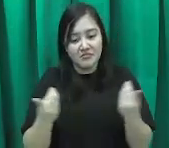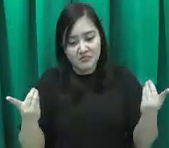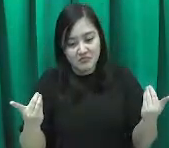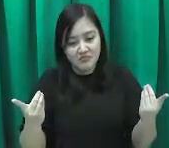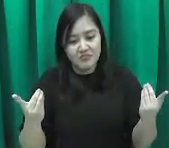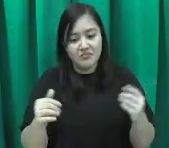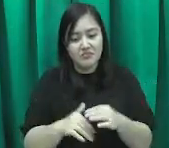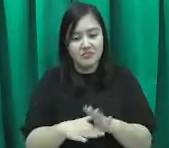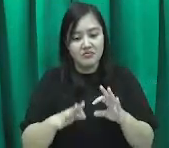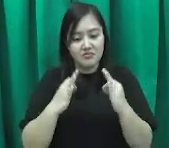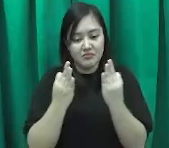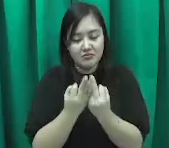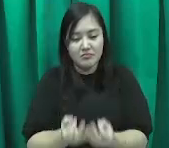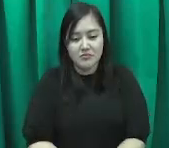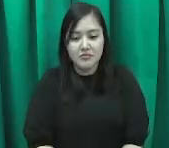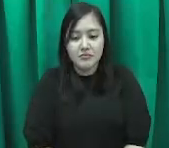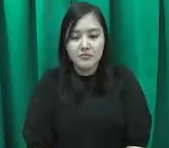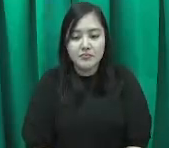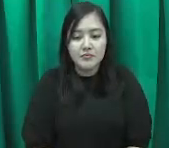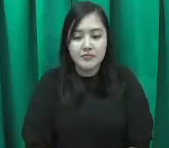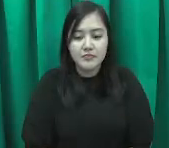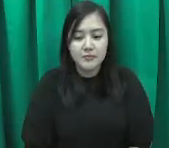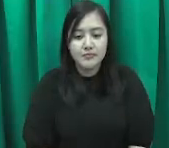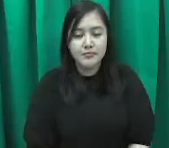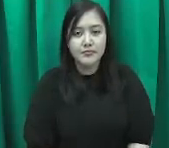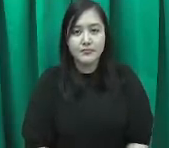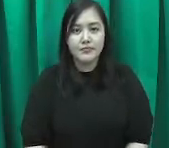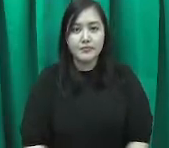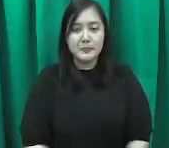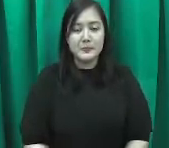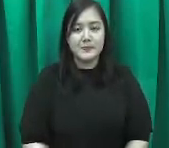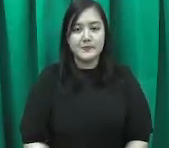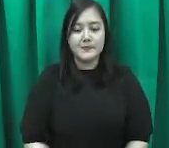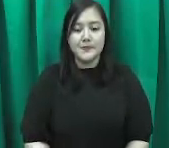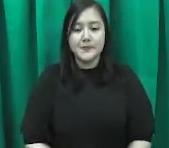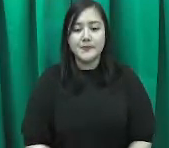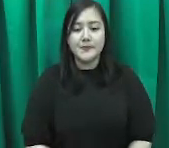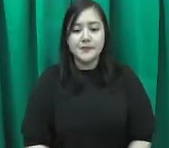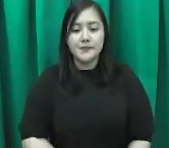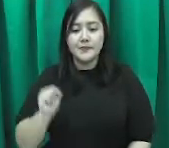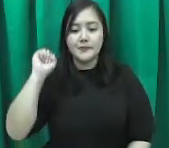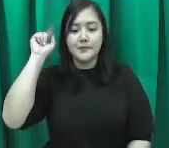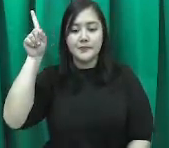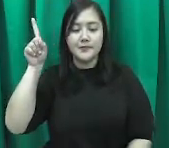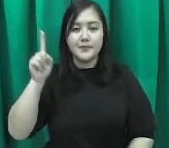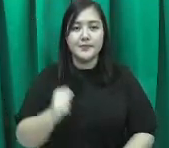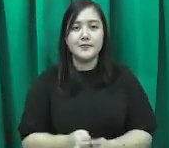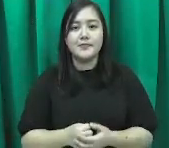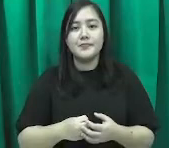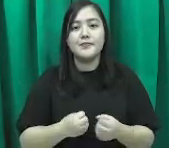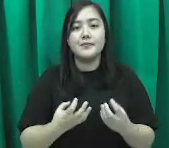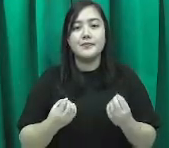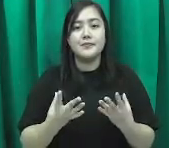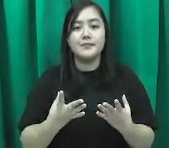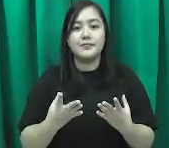bahay nyo. Isa pa sa mga naririnig kong ng mga unbelievers sa paligid, sir. Ang